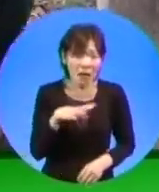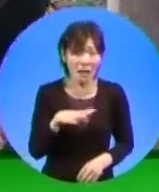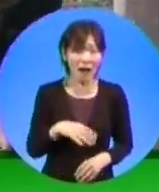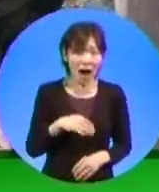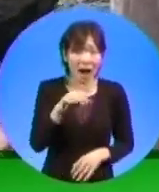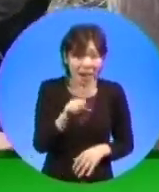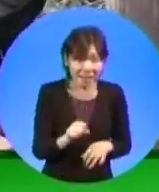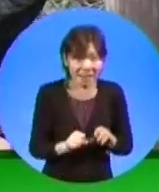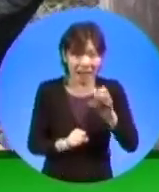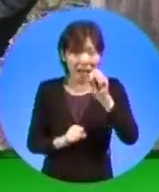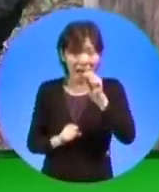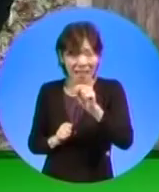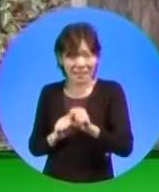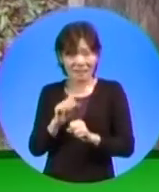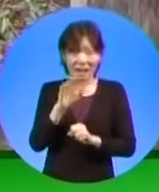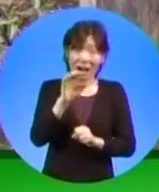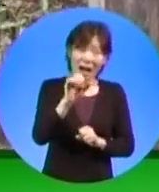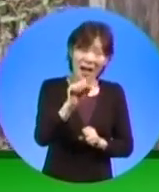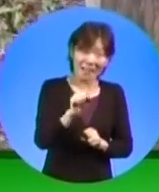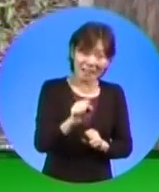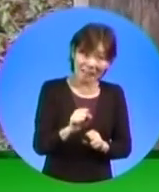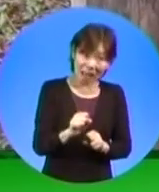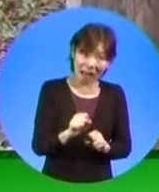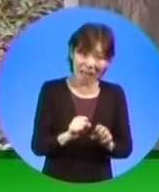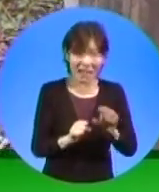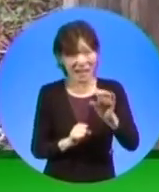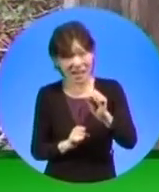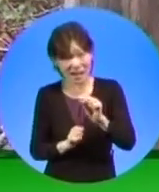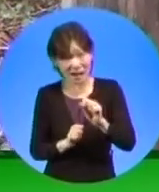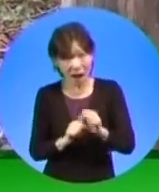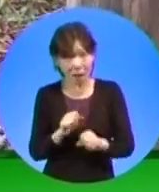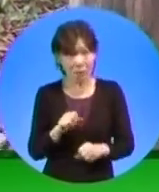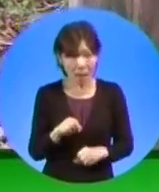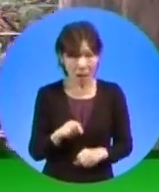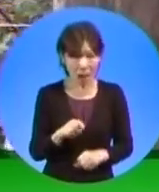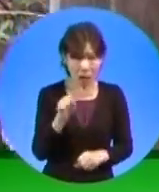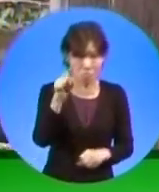上がってきた。ほんでこれ上がって、え、